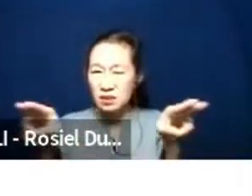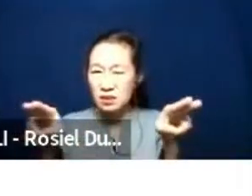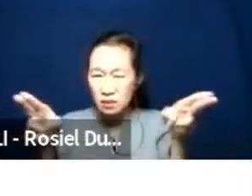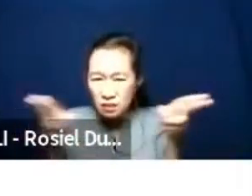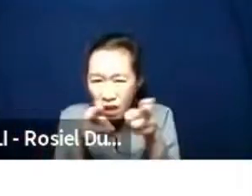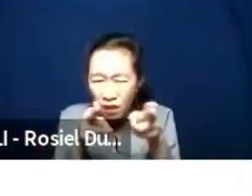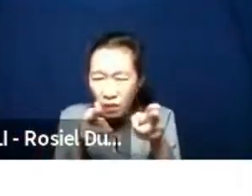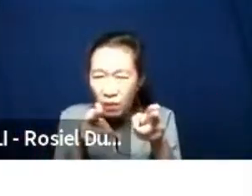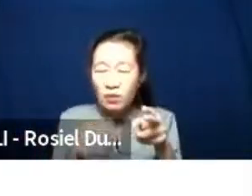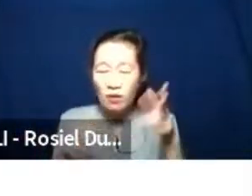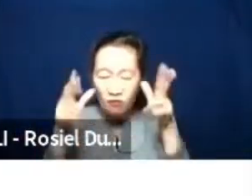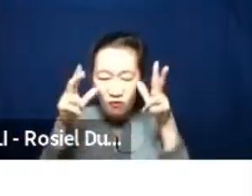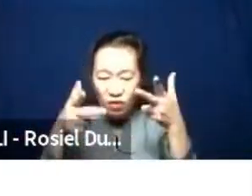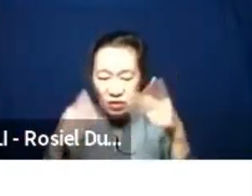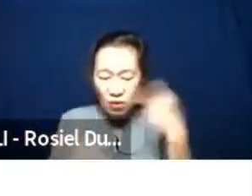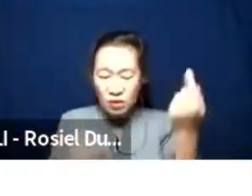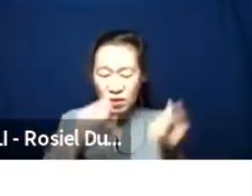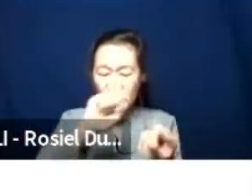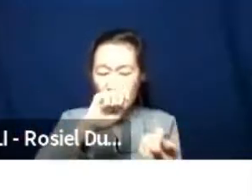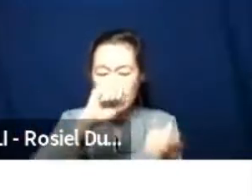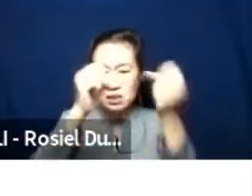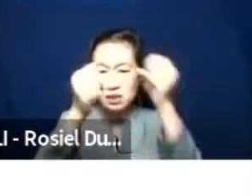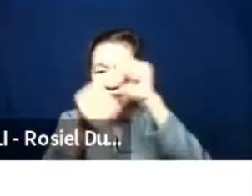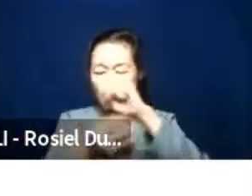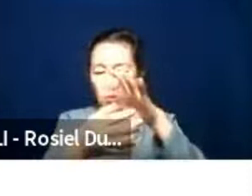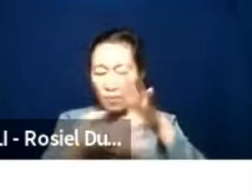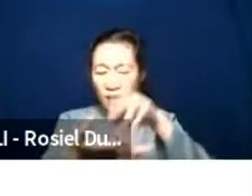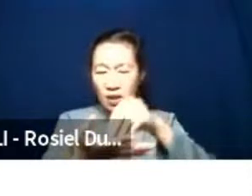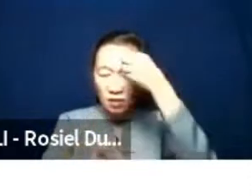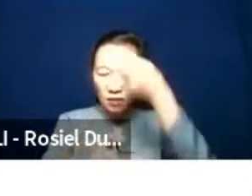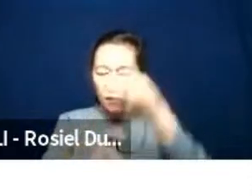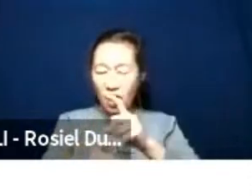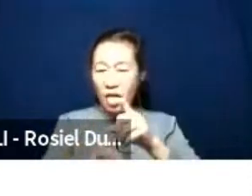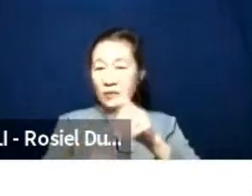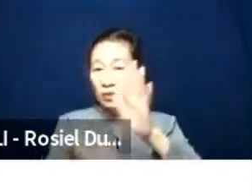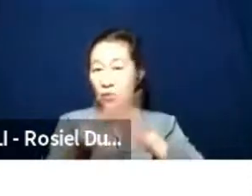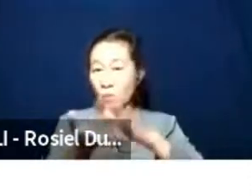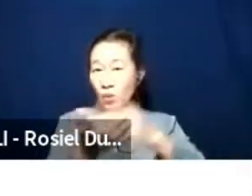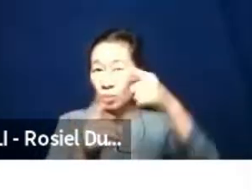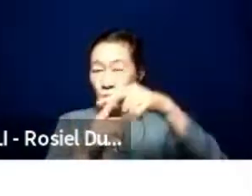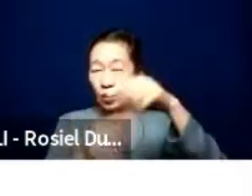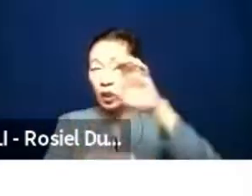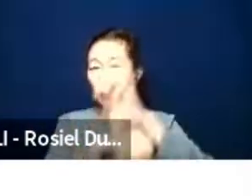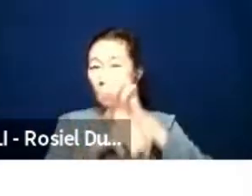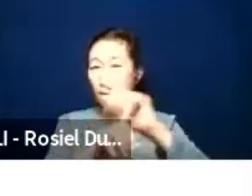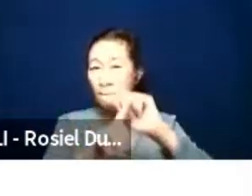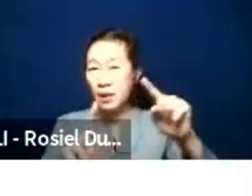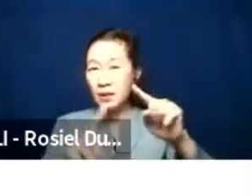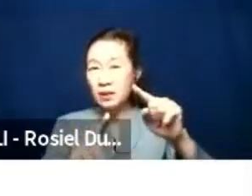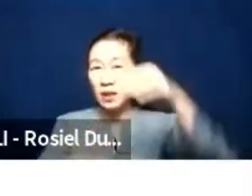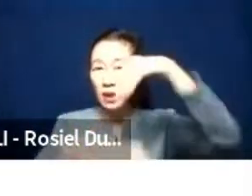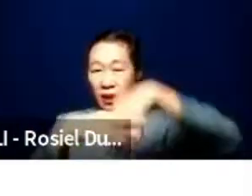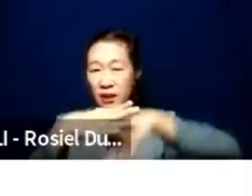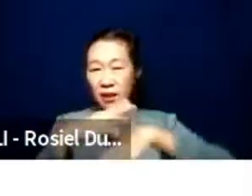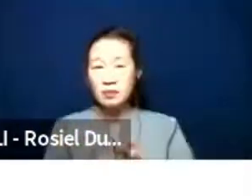lang doon sa transition ng learner from school to employment. Pero pumasok later on